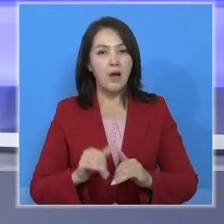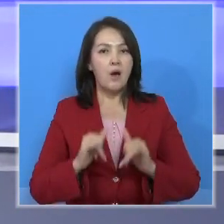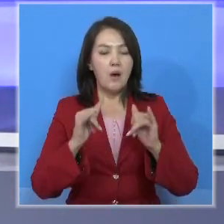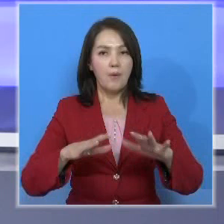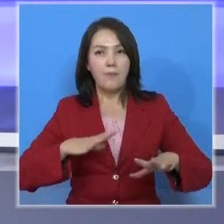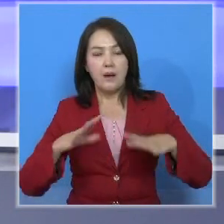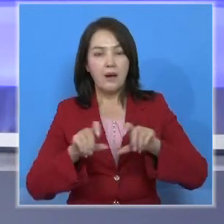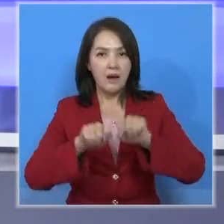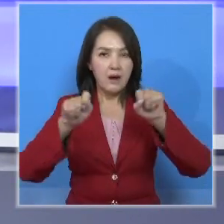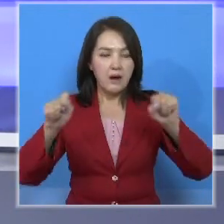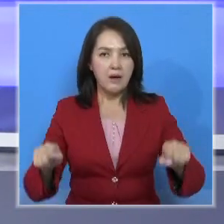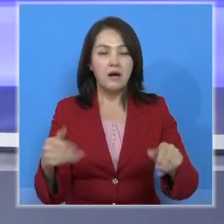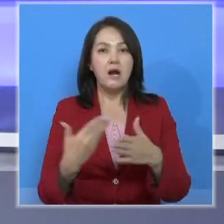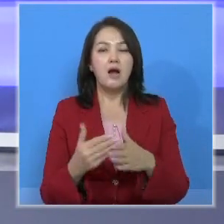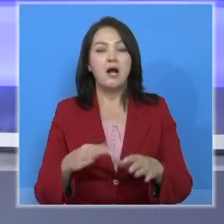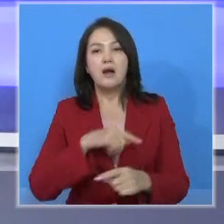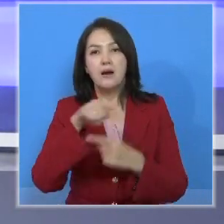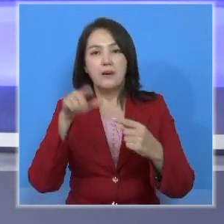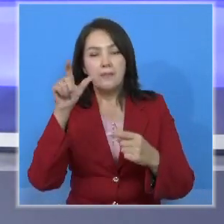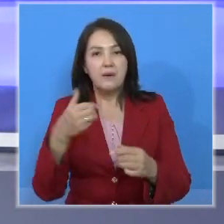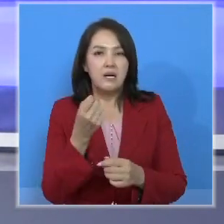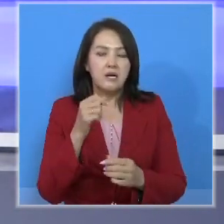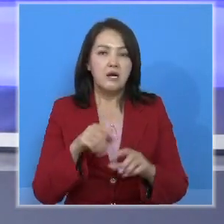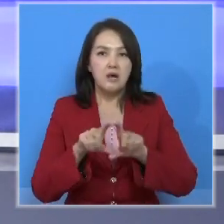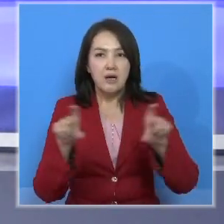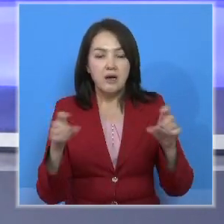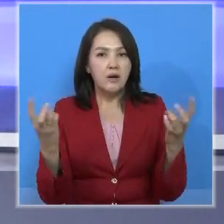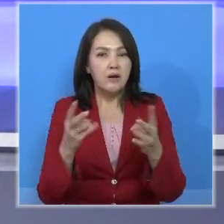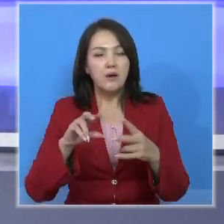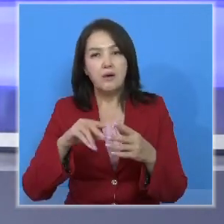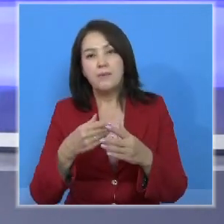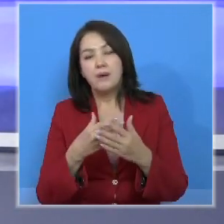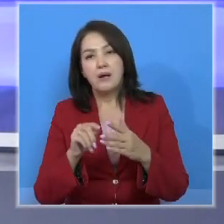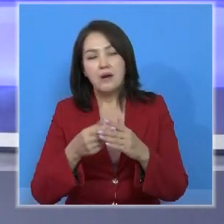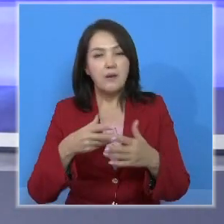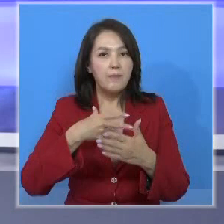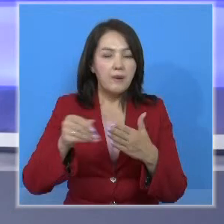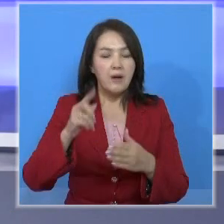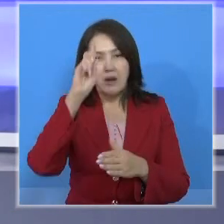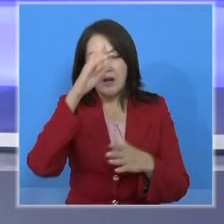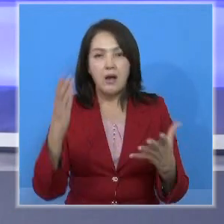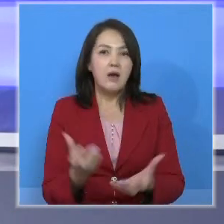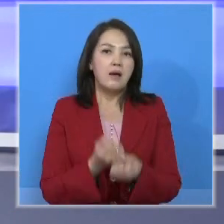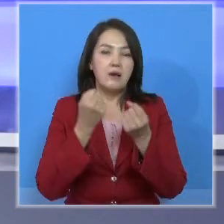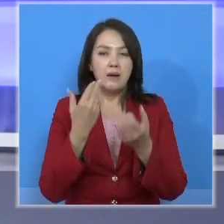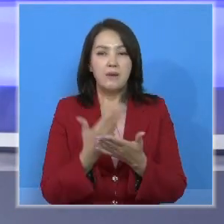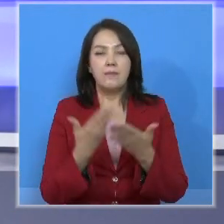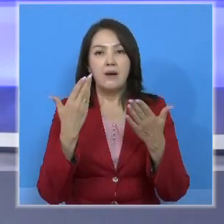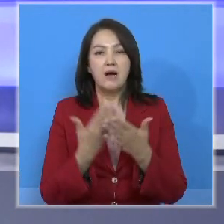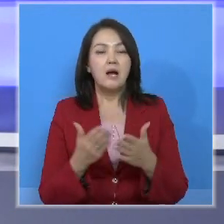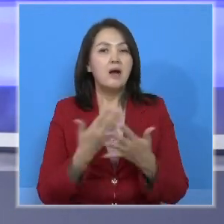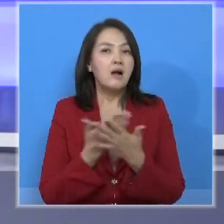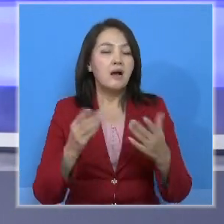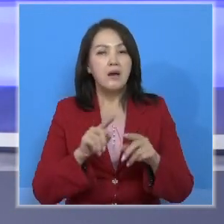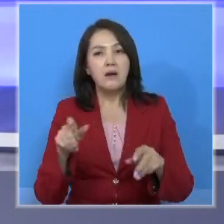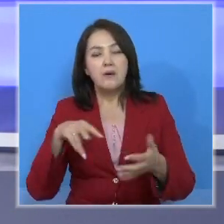oŋalту orталыгын ашты. Әлеуметтік кәсіпкер шағын орталыққа қажетті құрал жабдықтарды мемлекет қолдауымен алды. Бүгінде талай